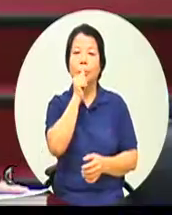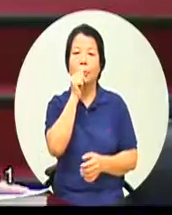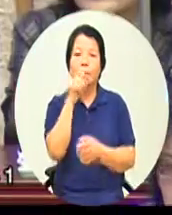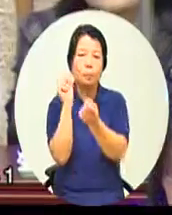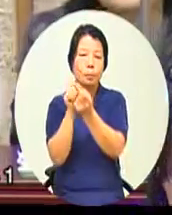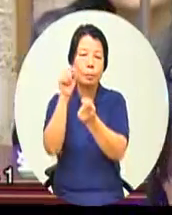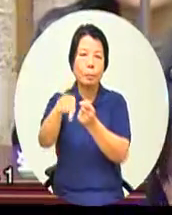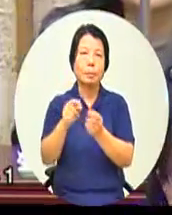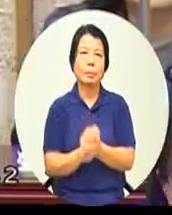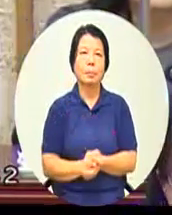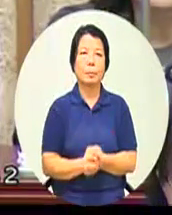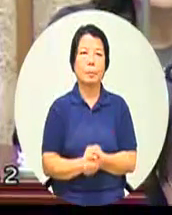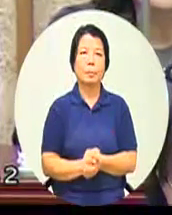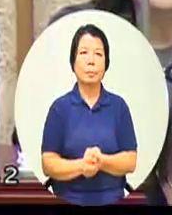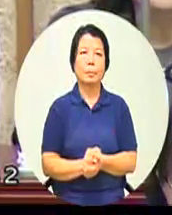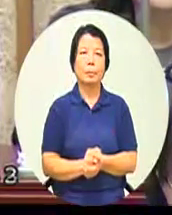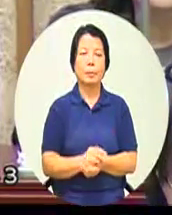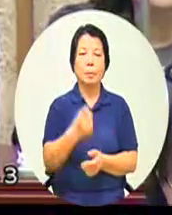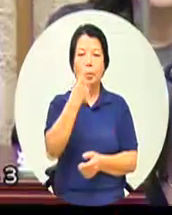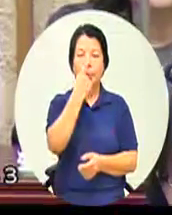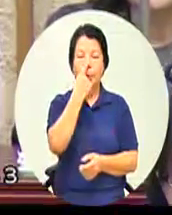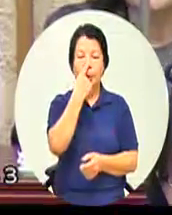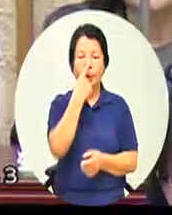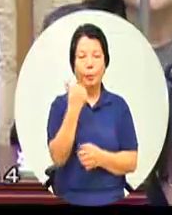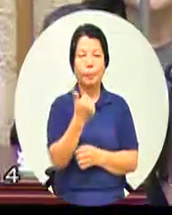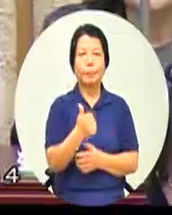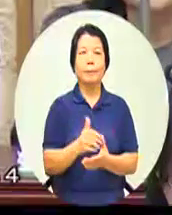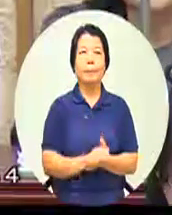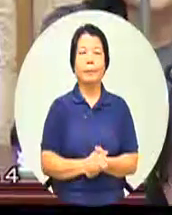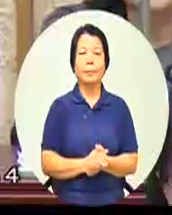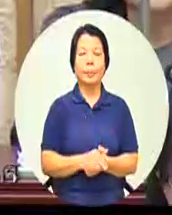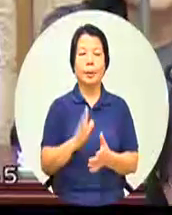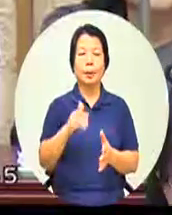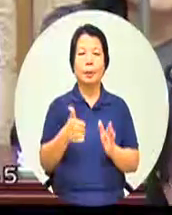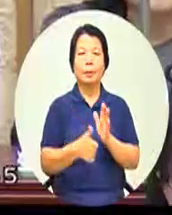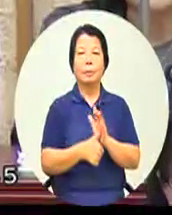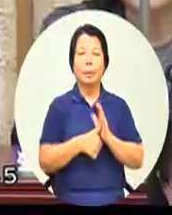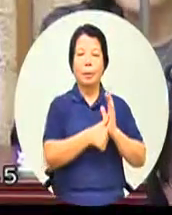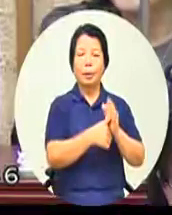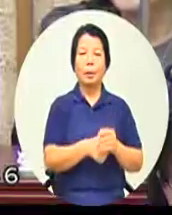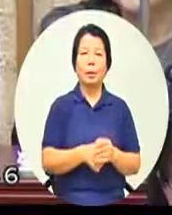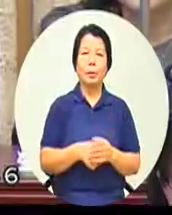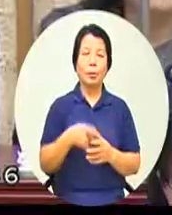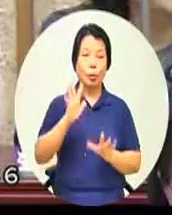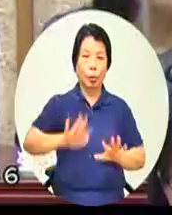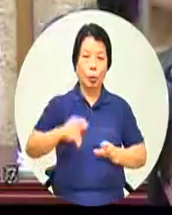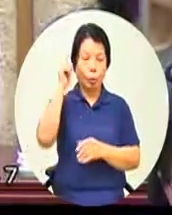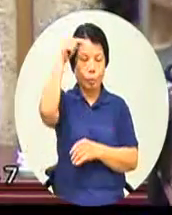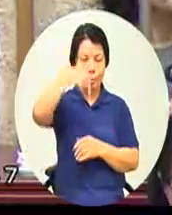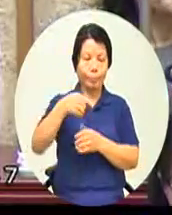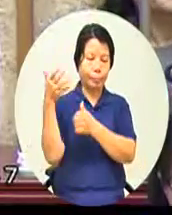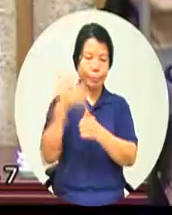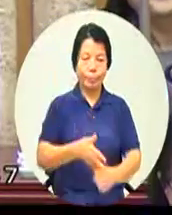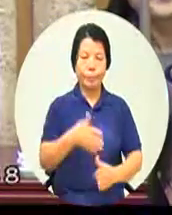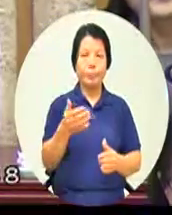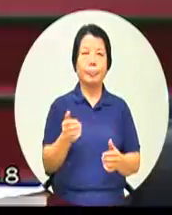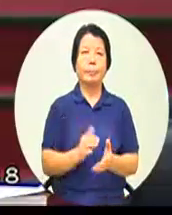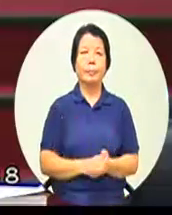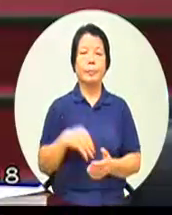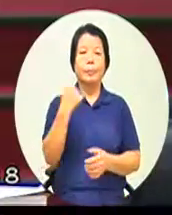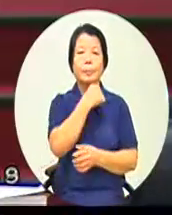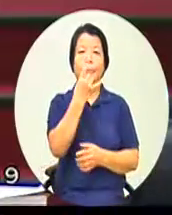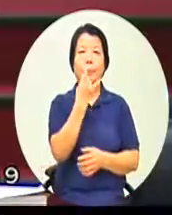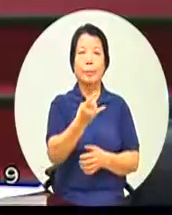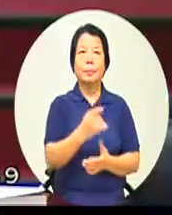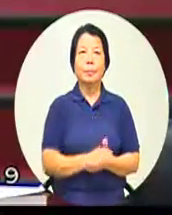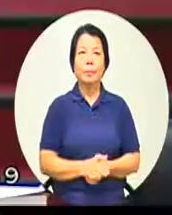于清芳。 哦，于清芳吼，啊有一句俗语流传到即卖呢。台湾的，我讲的台湾话，我